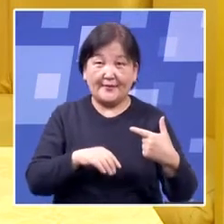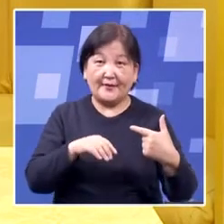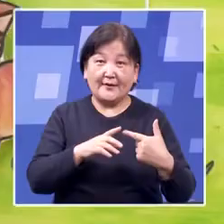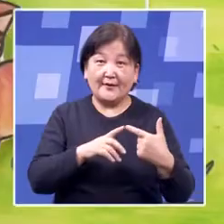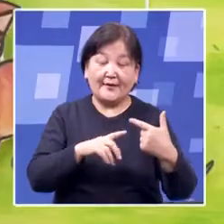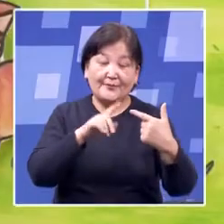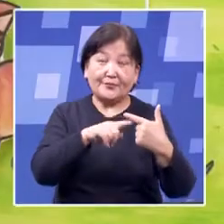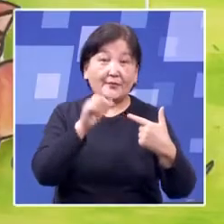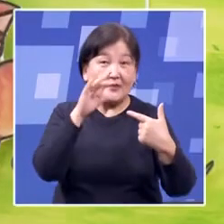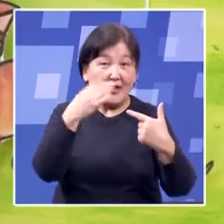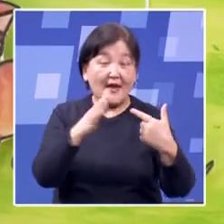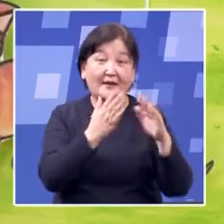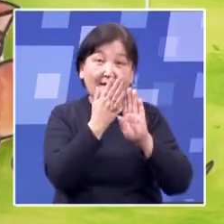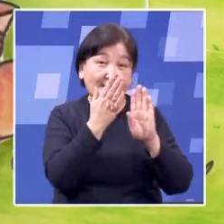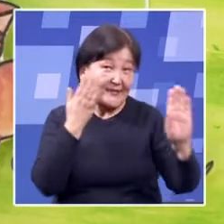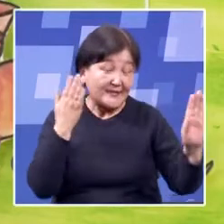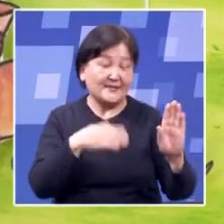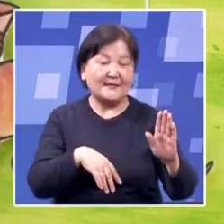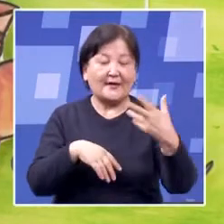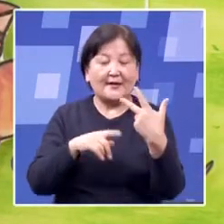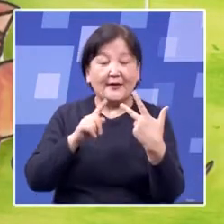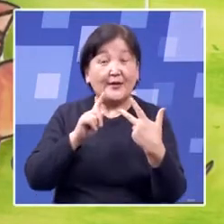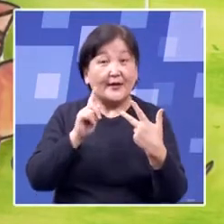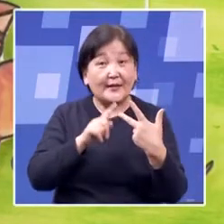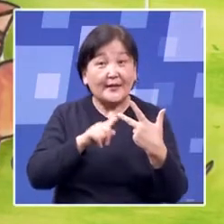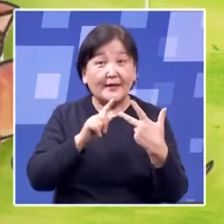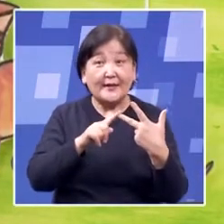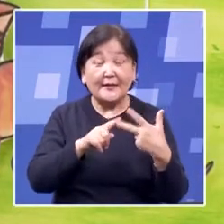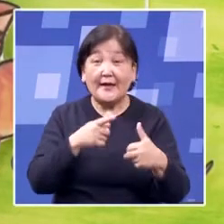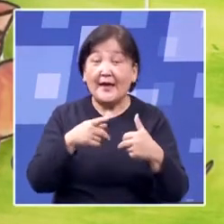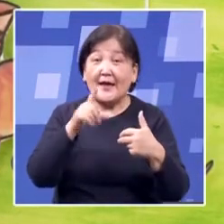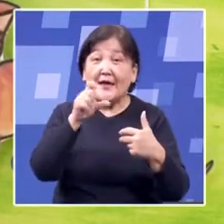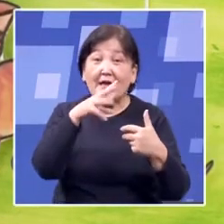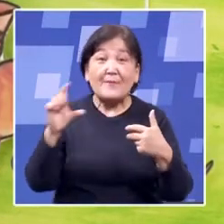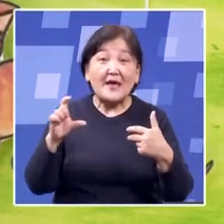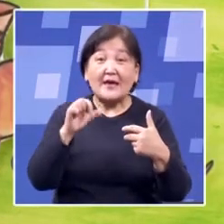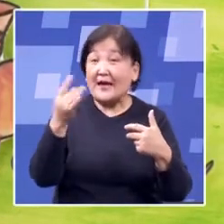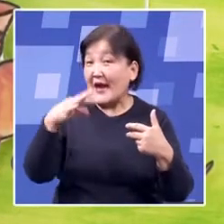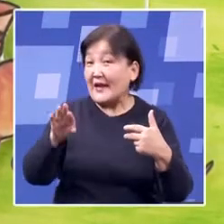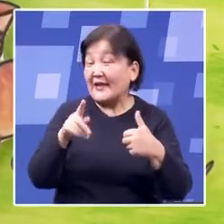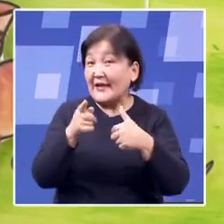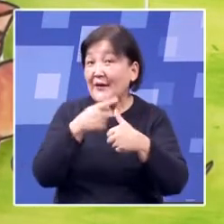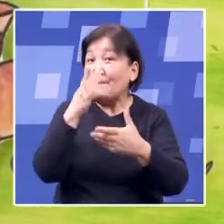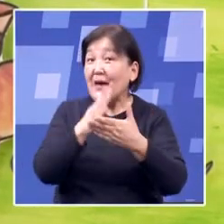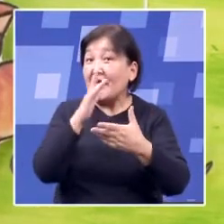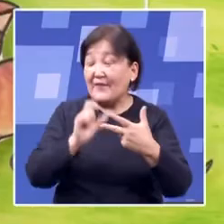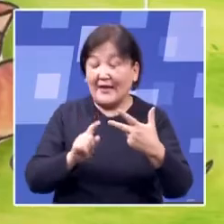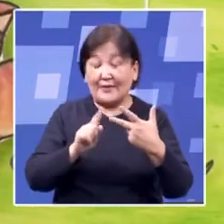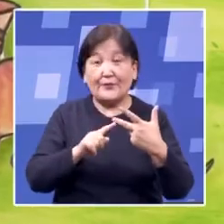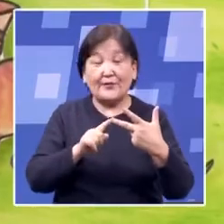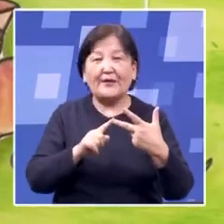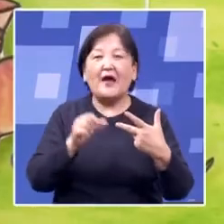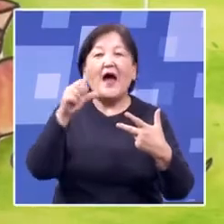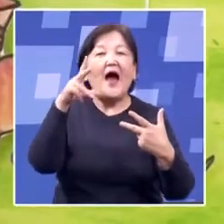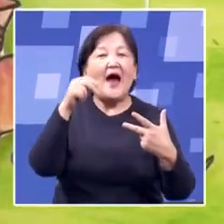зогсож байна. За, эмгэний ард хин зогсож байна вэ? Өө зөв, эмгэний ард